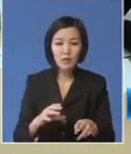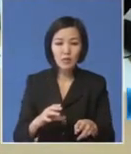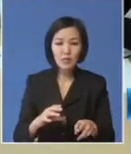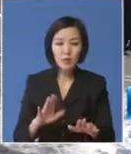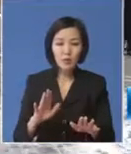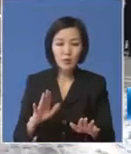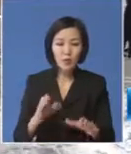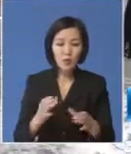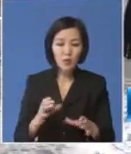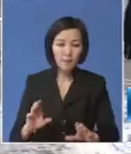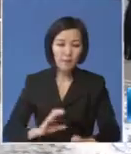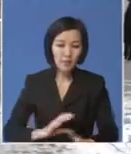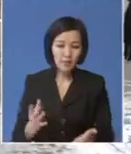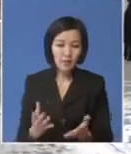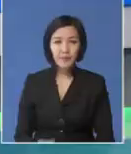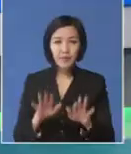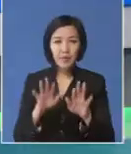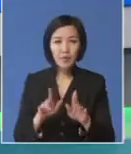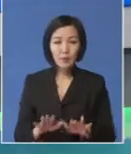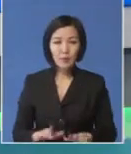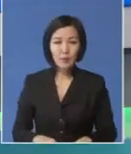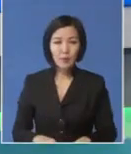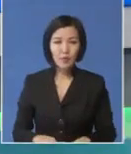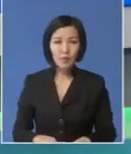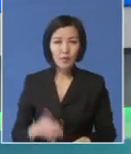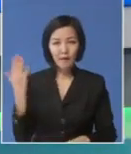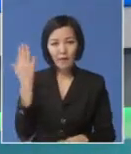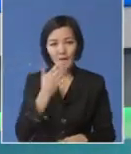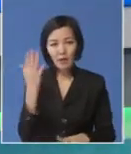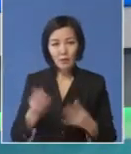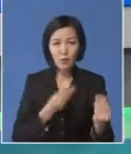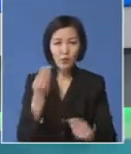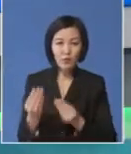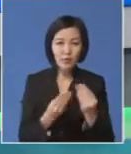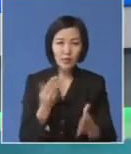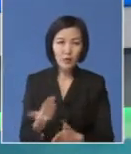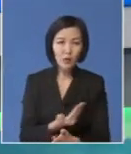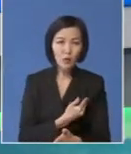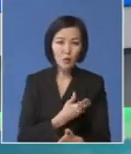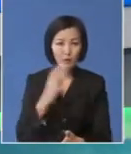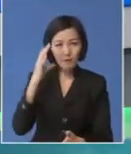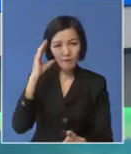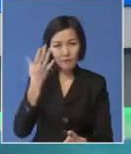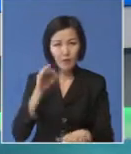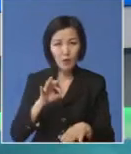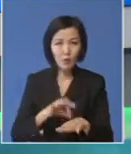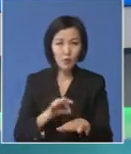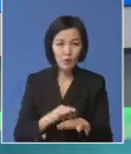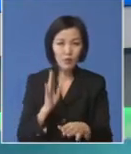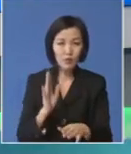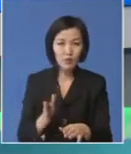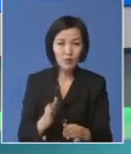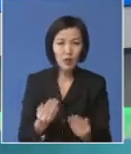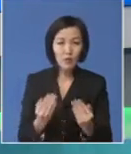Ғабит Қаптырахман, Жетісу, Талдықорған. Компьютер және видео ойындарына деген құмарлық енді психикалық ауытқу ретінде саналатын болды. Бұл